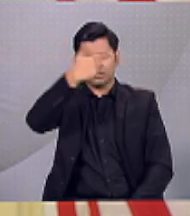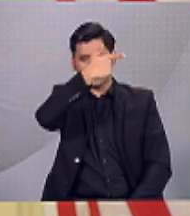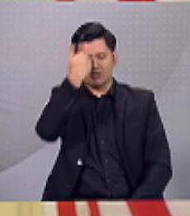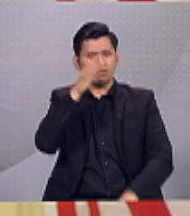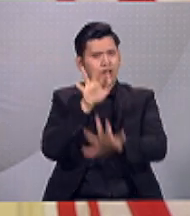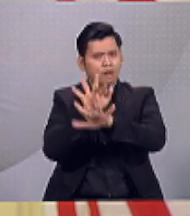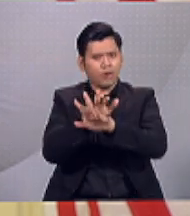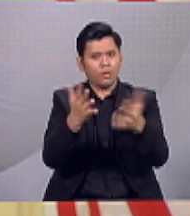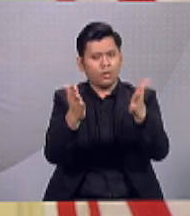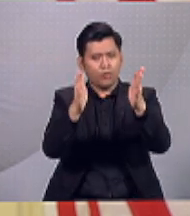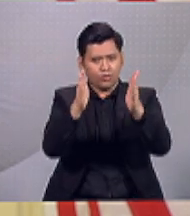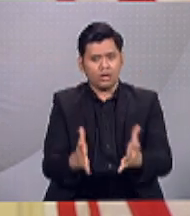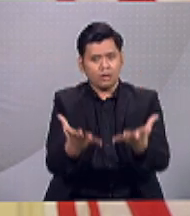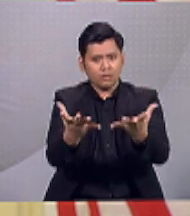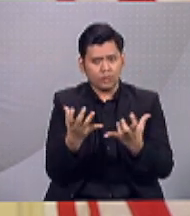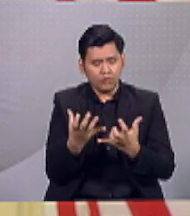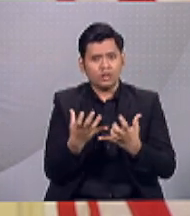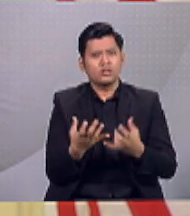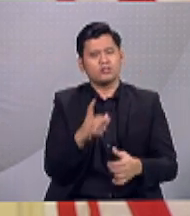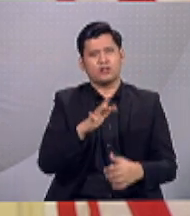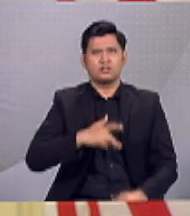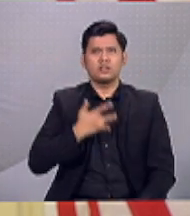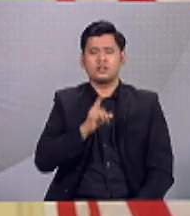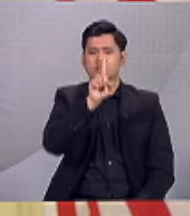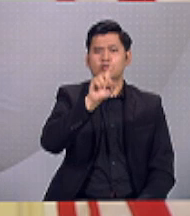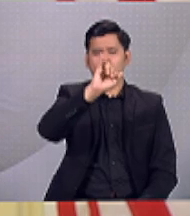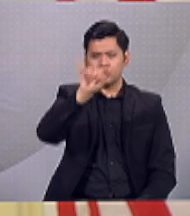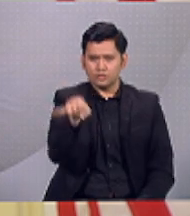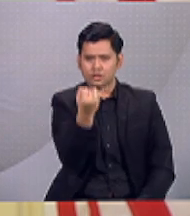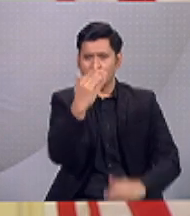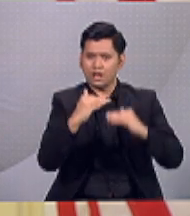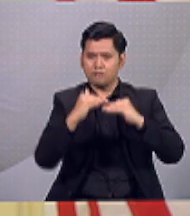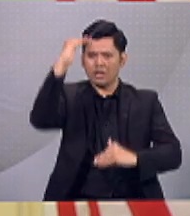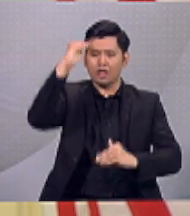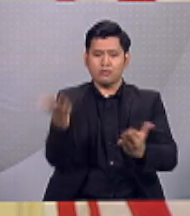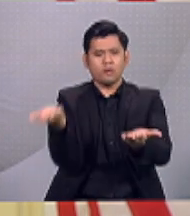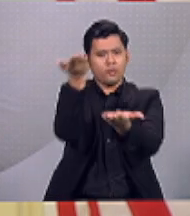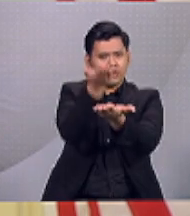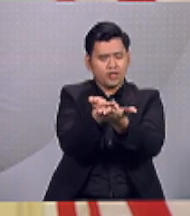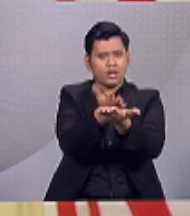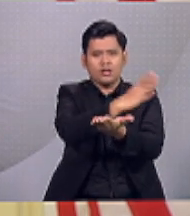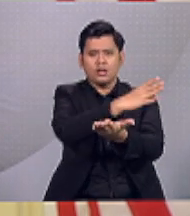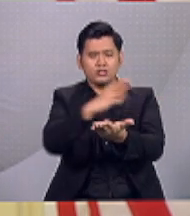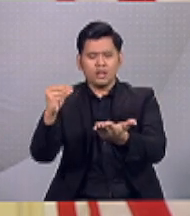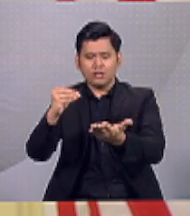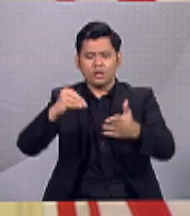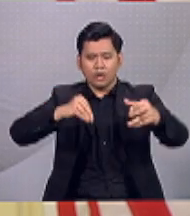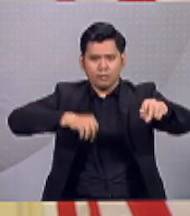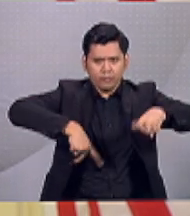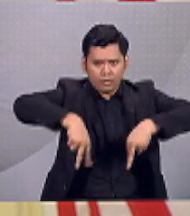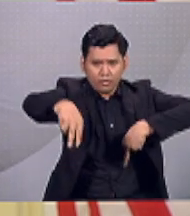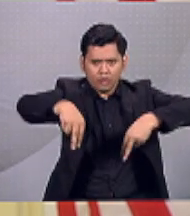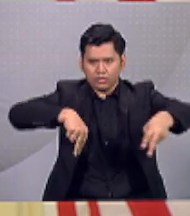melibatkan waktu itu 1 juta lebih dari segi permohonan. Dan pergerakannya serentak dalam